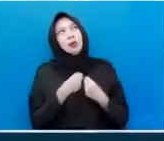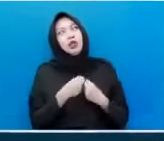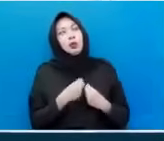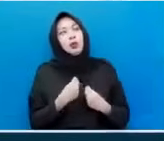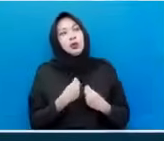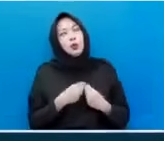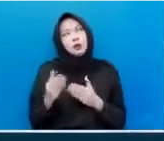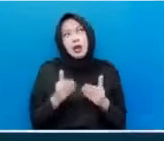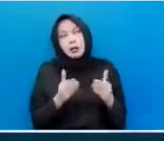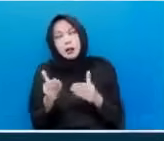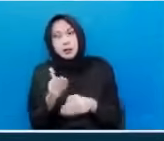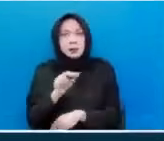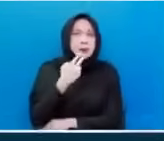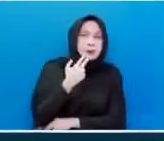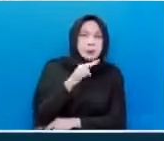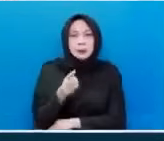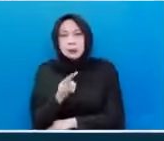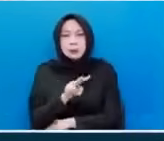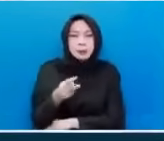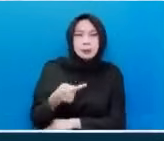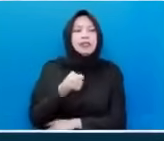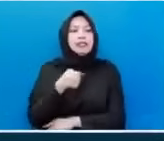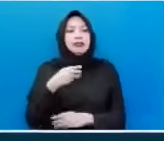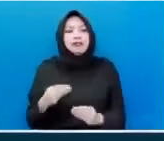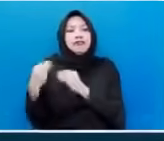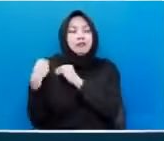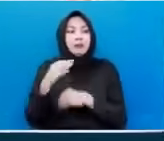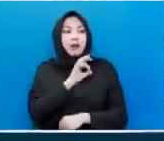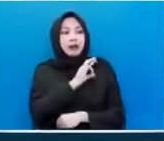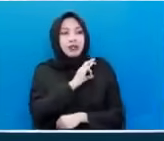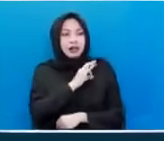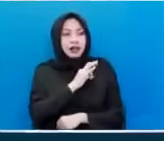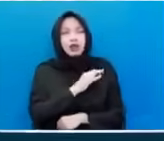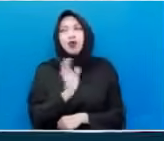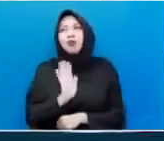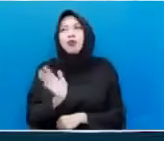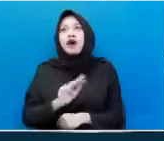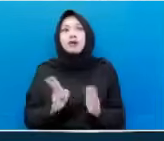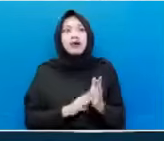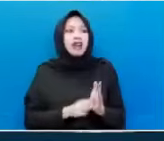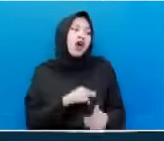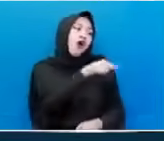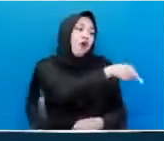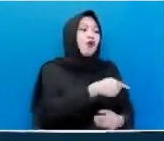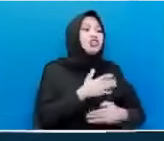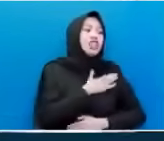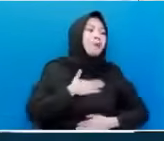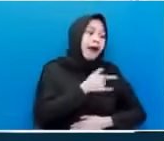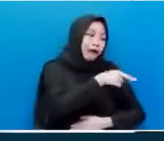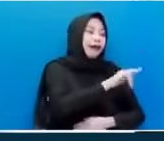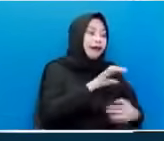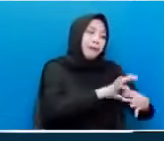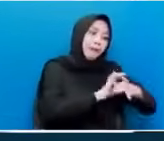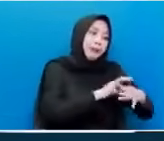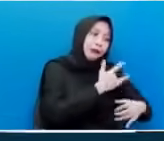terpilihlah yang akan menjadi landasan utama bukan lagi sekedar berbicara mengenai kenyamanan seorang eh Jokowi yang nanti